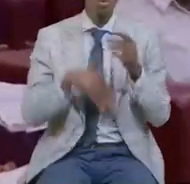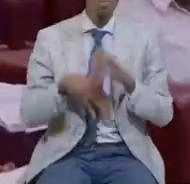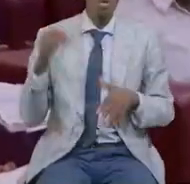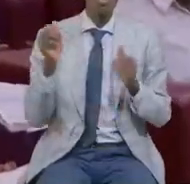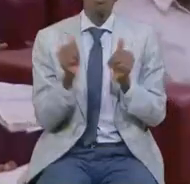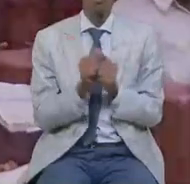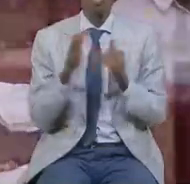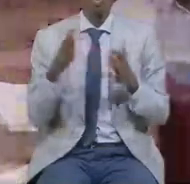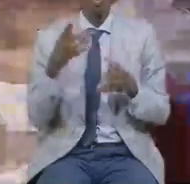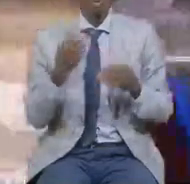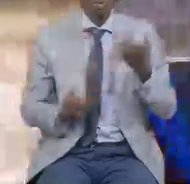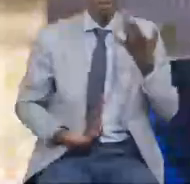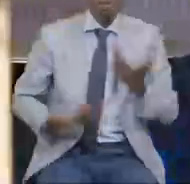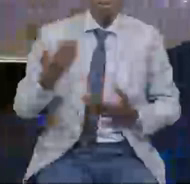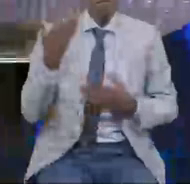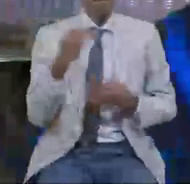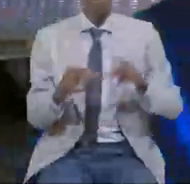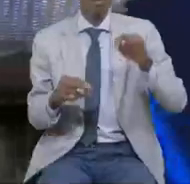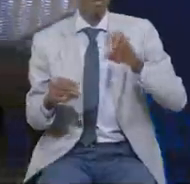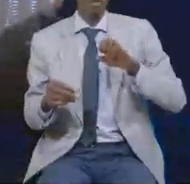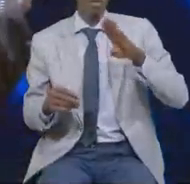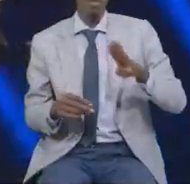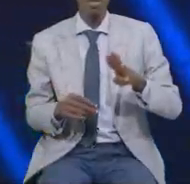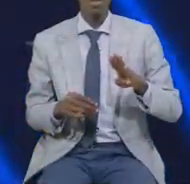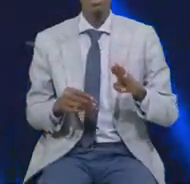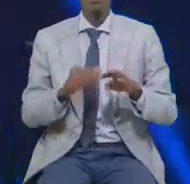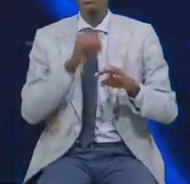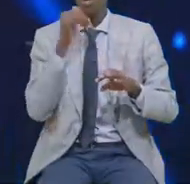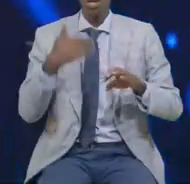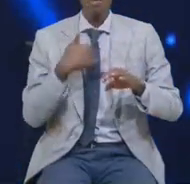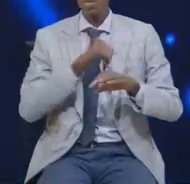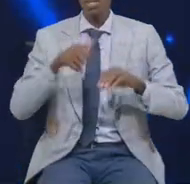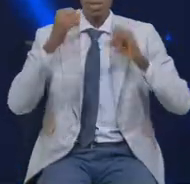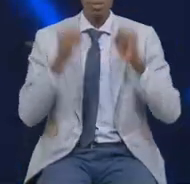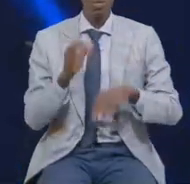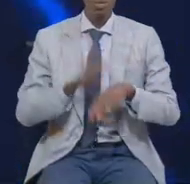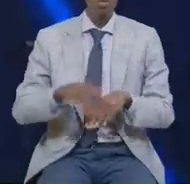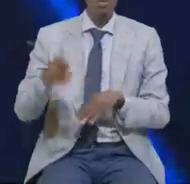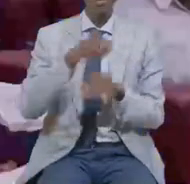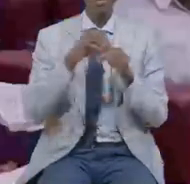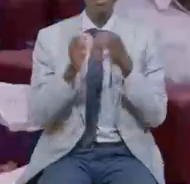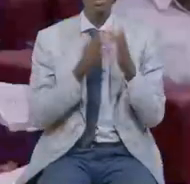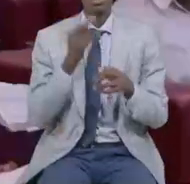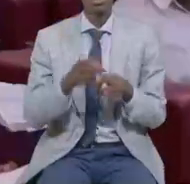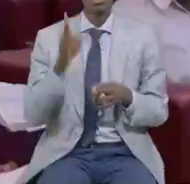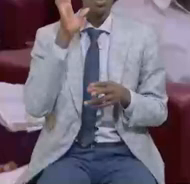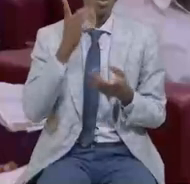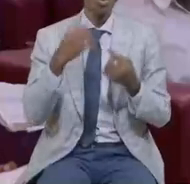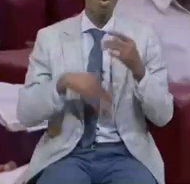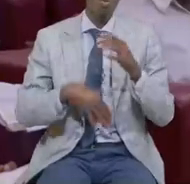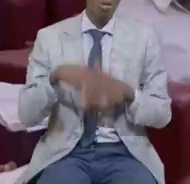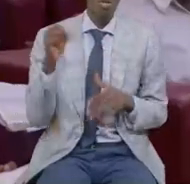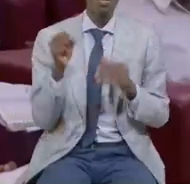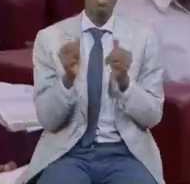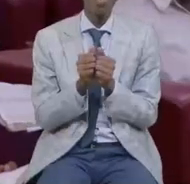Vous allez sortir sans que le feu de Nebuchadnezzar ait l'effet, ait l'impact sur vous au nom de